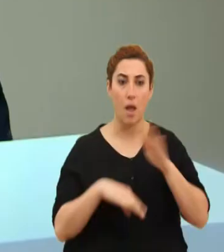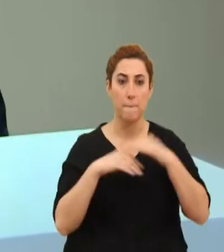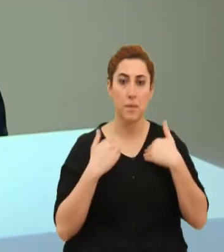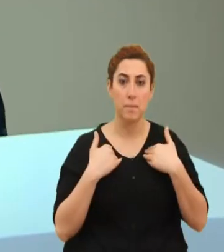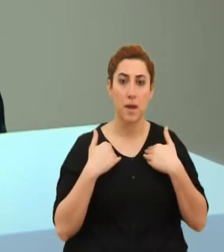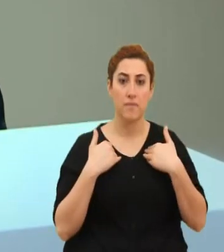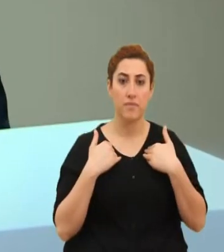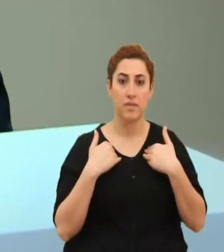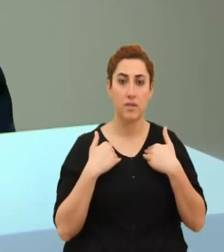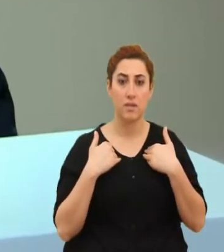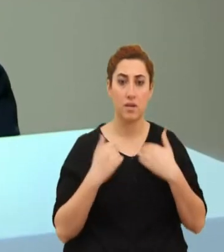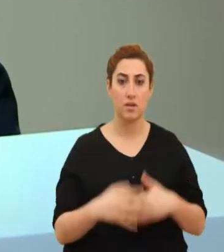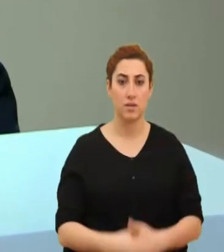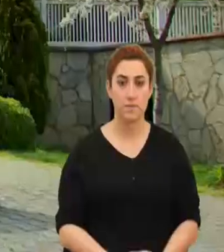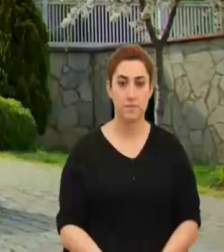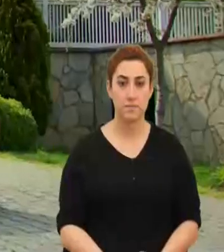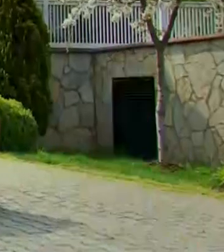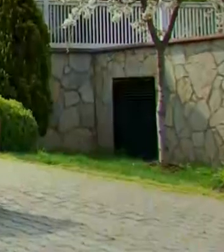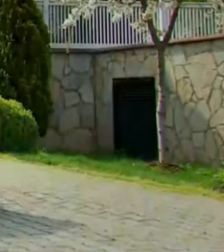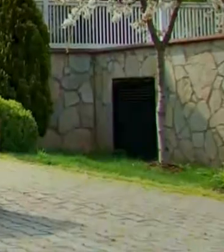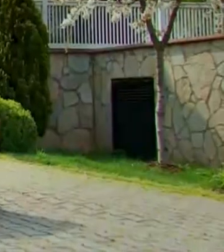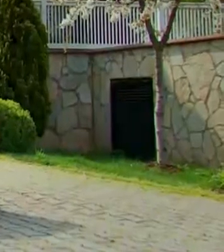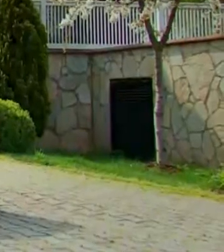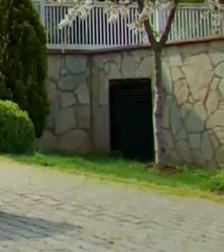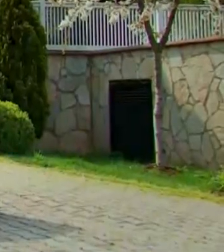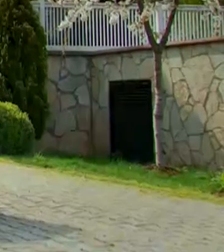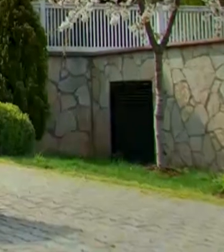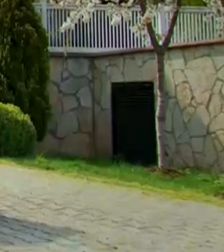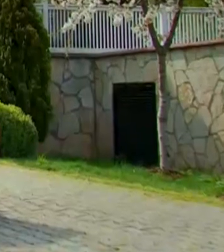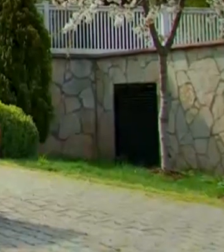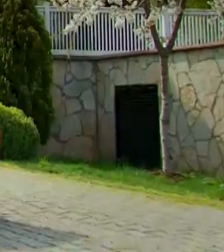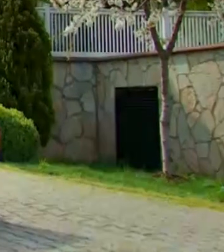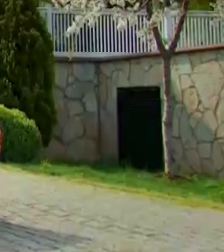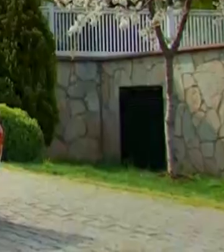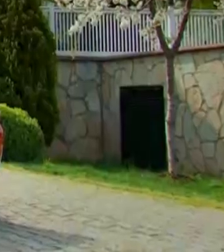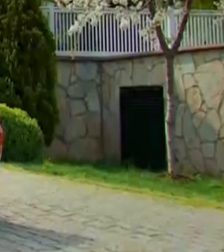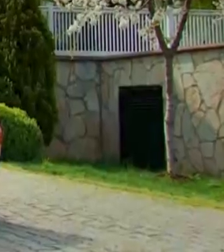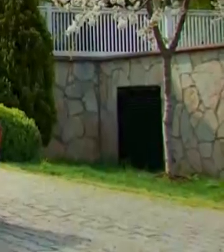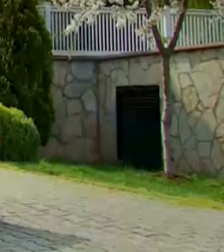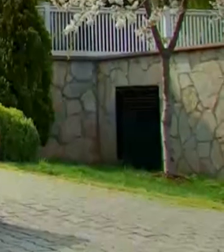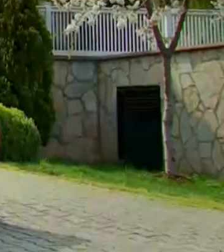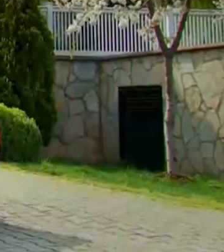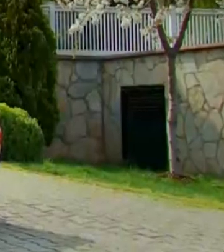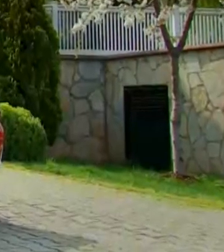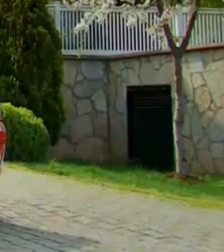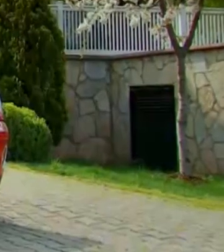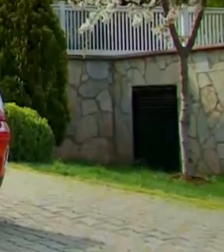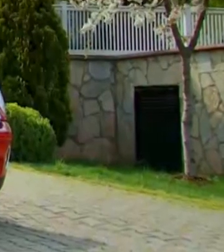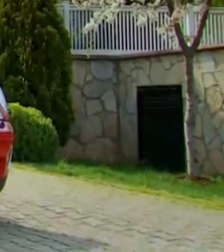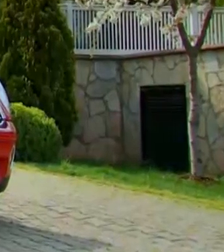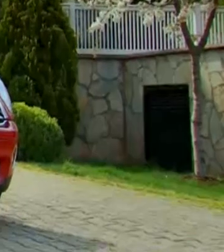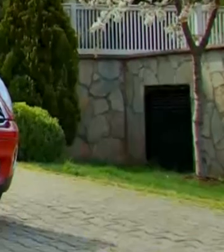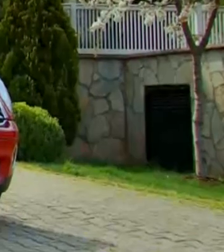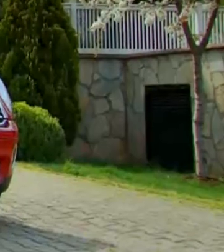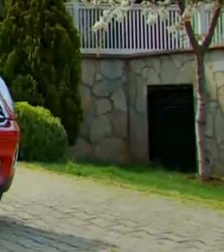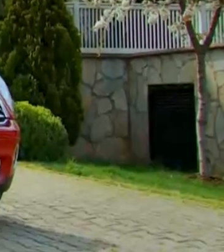yaptım ki ben? Rüyamın üstü açık kırmızı spor arabası villanın önünde. Şükrü koca göbeği, kısa boyu ve kelleşmiş açık